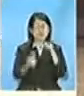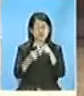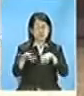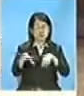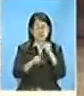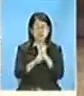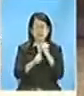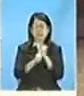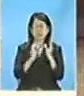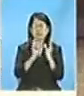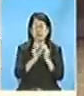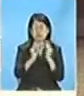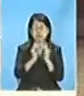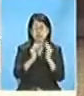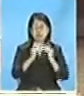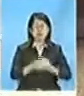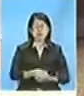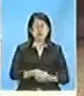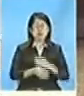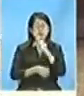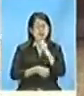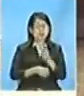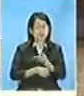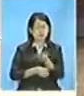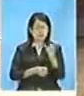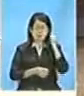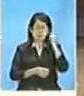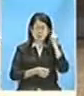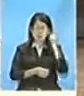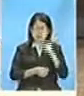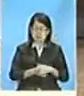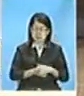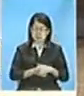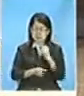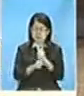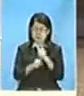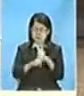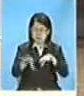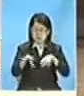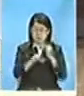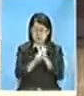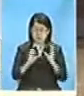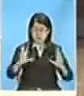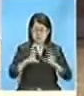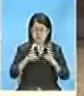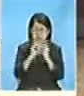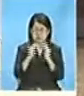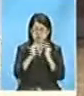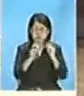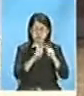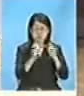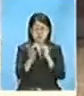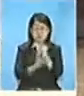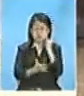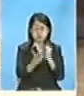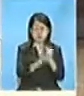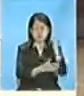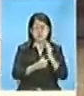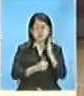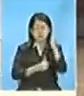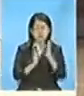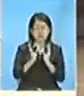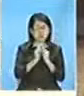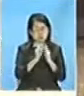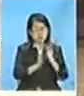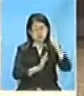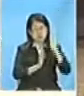งานประชุมนั้นถ้าหากเราได้นำวิธีการบริหารอย่างถูกต้องเราจะสามารถได้เนื้องานใน